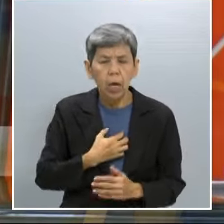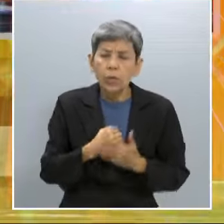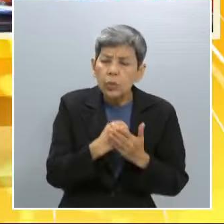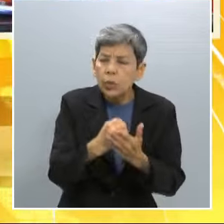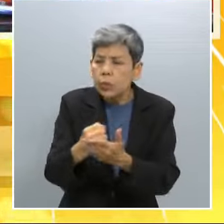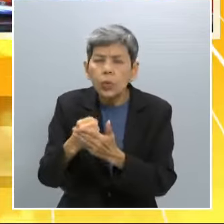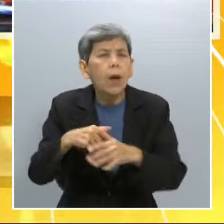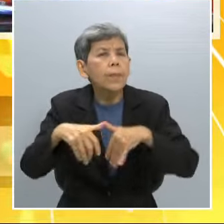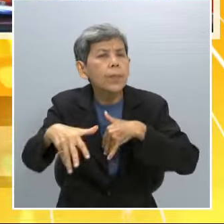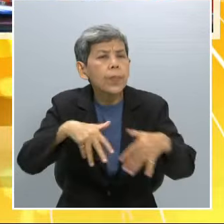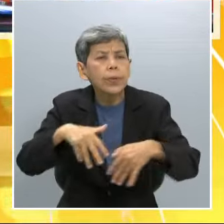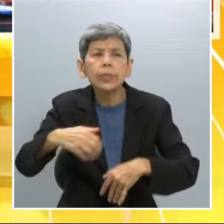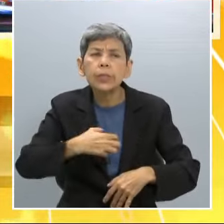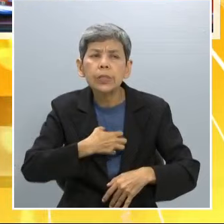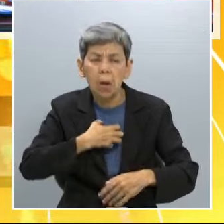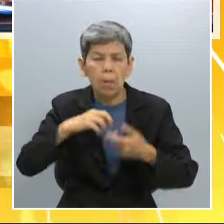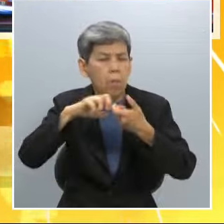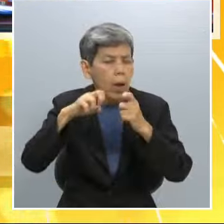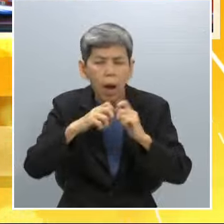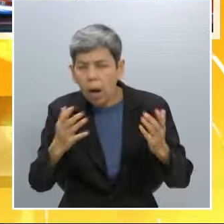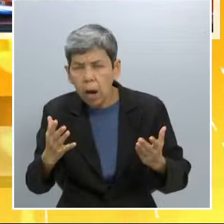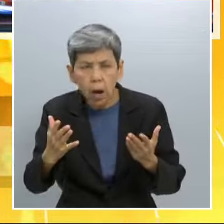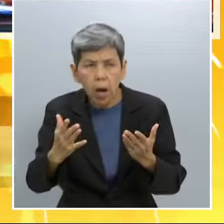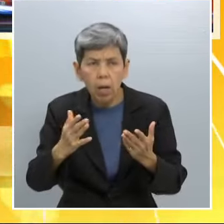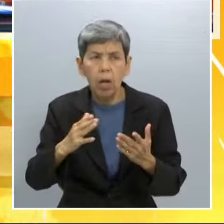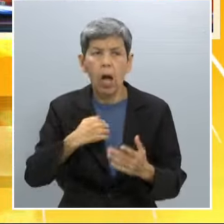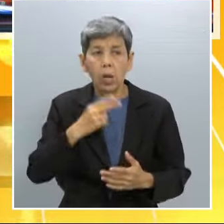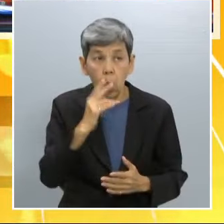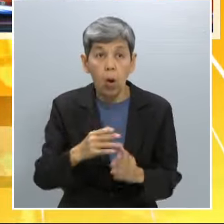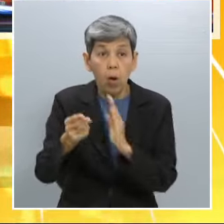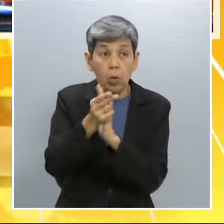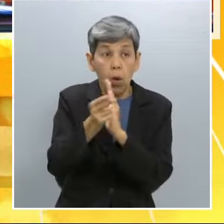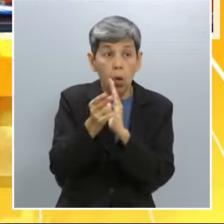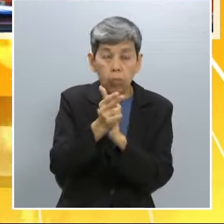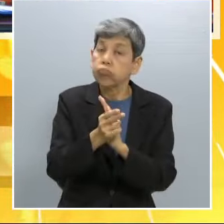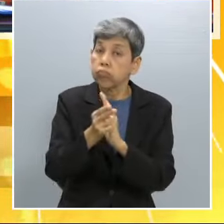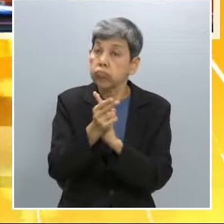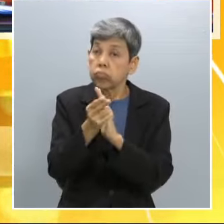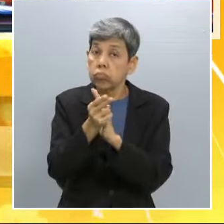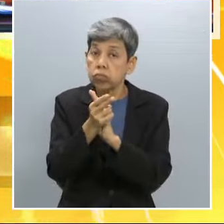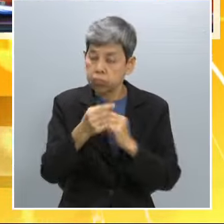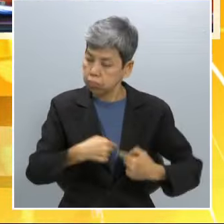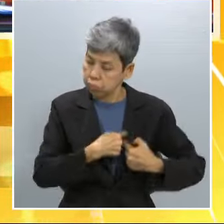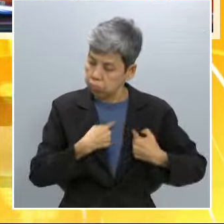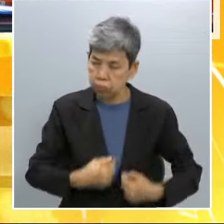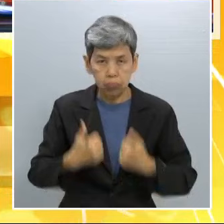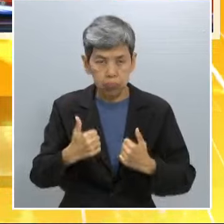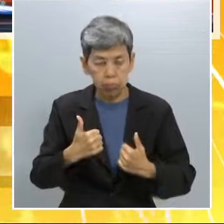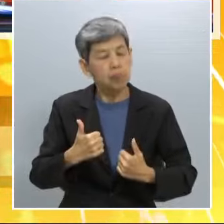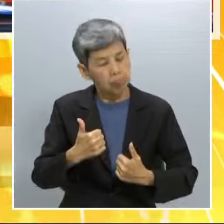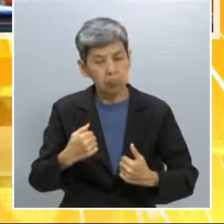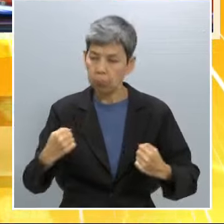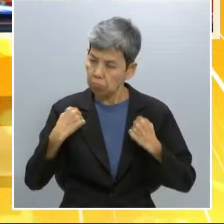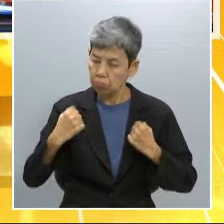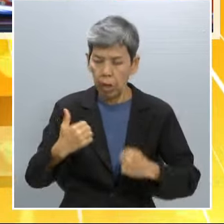งเครียดให้พี่น้องประชาชนว่าเขามีปัญหาอะไรกลับกลายไปว่าคนหนองคายมีจิตใจเข้มแข็งอารมณ์ดีจ